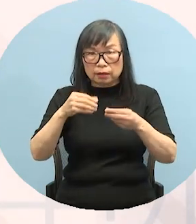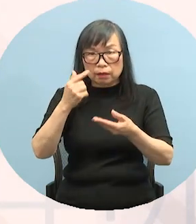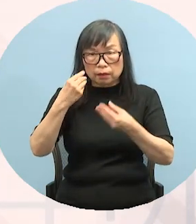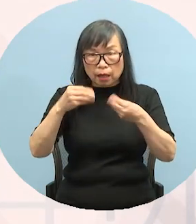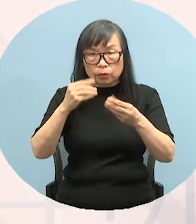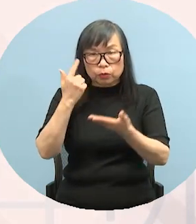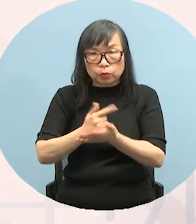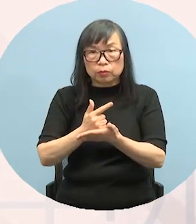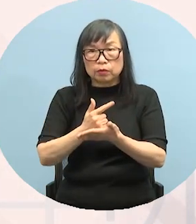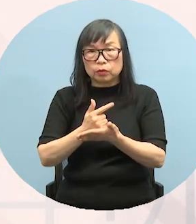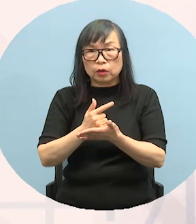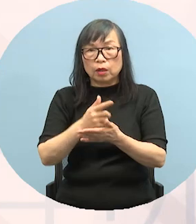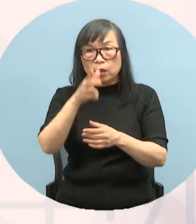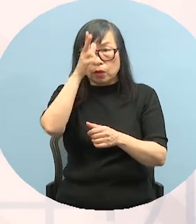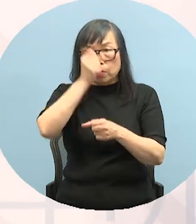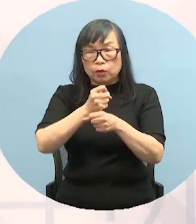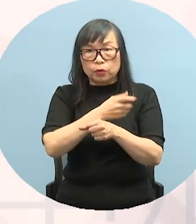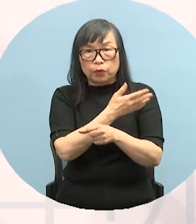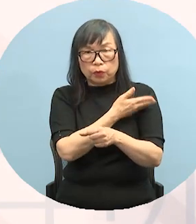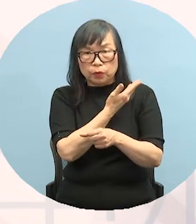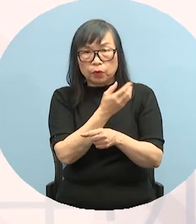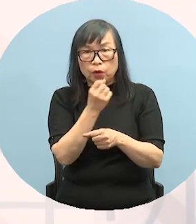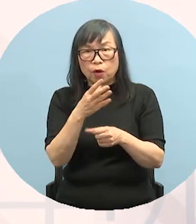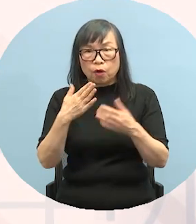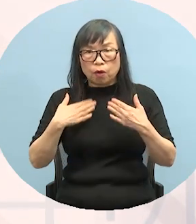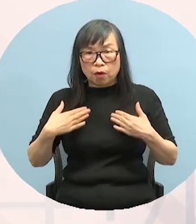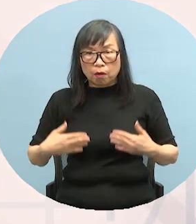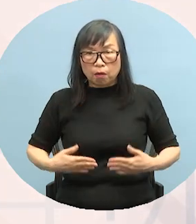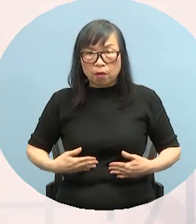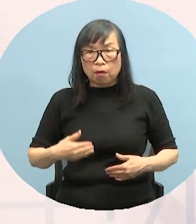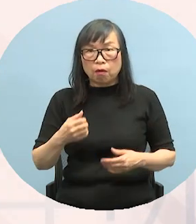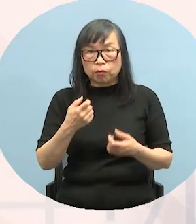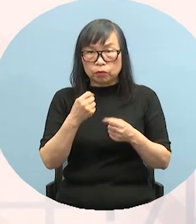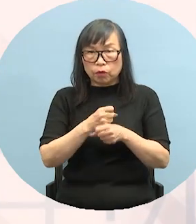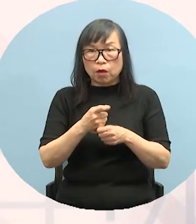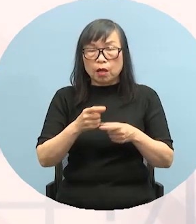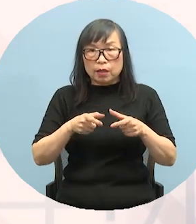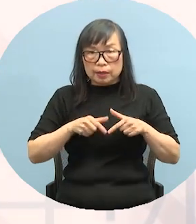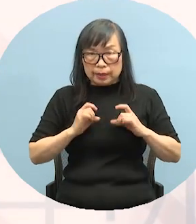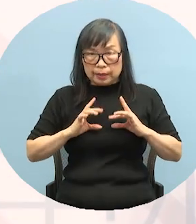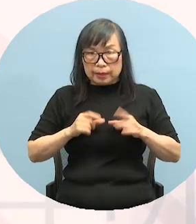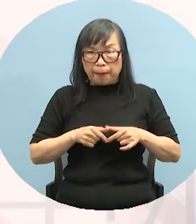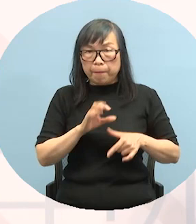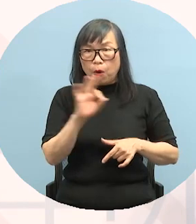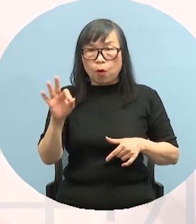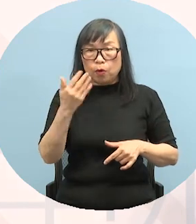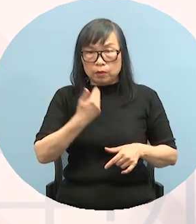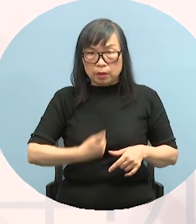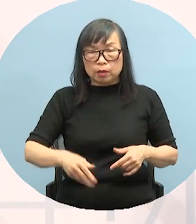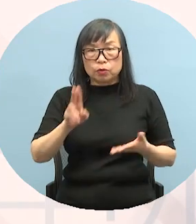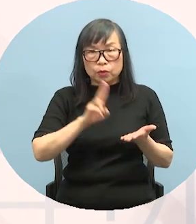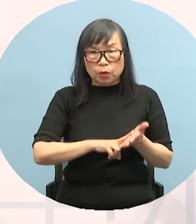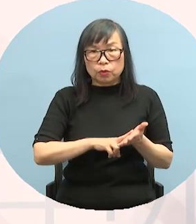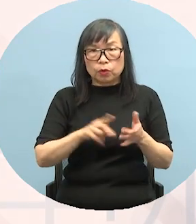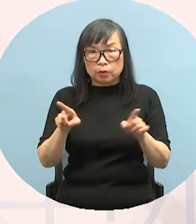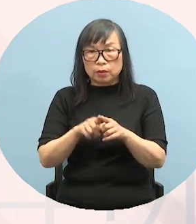要性。对公务员来说，廉政奉公、大公无私和诚信是